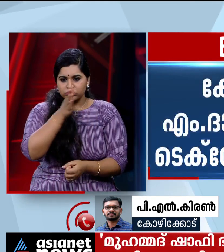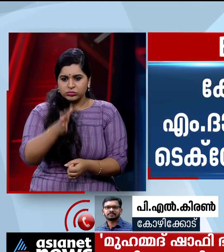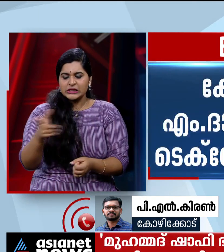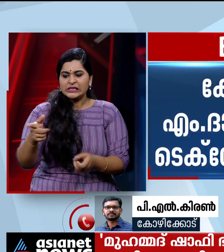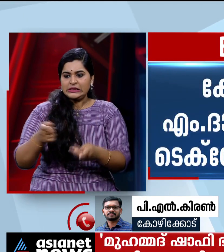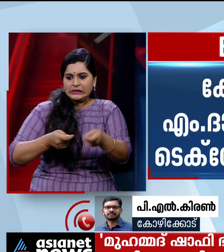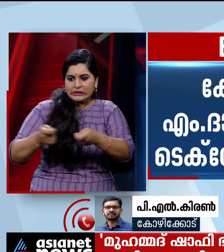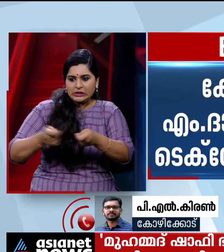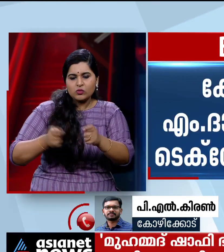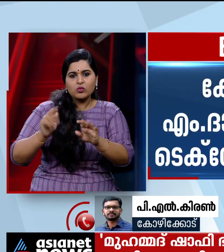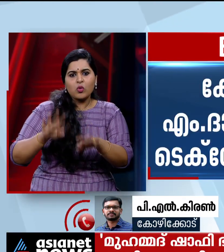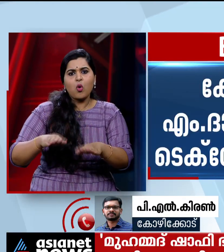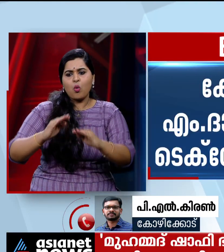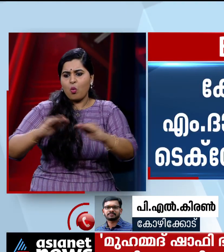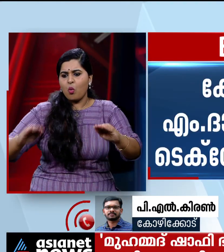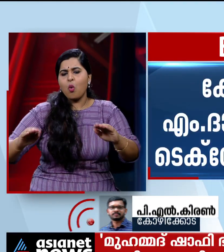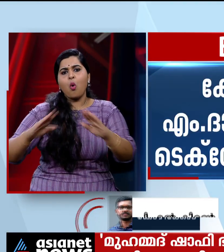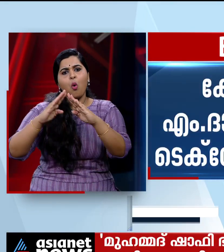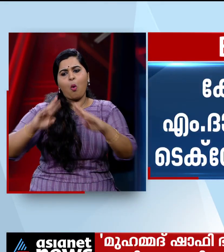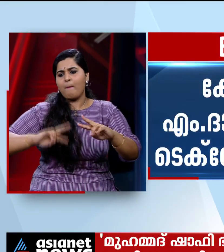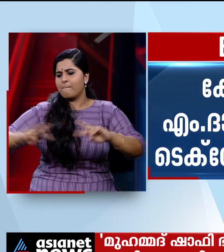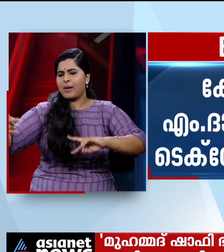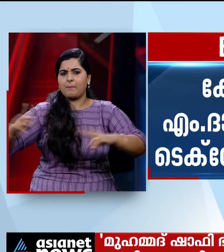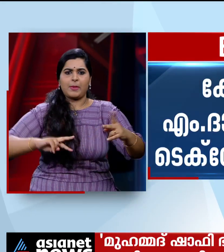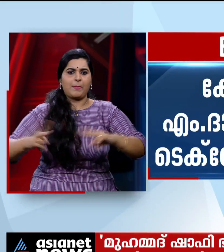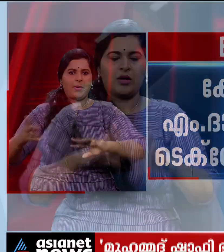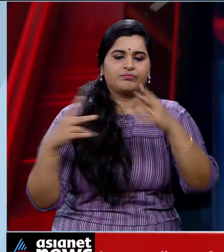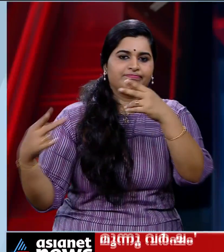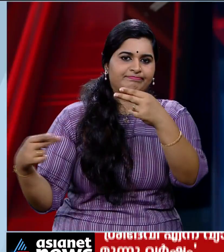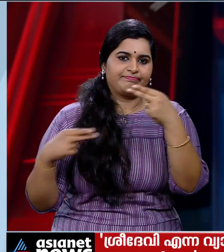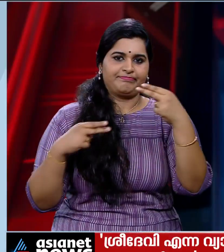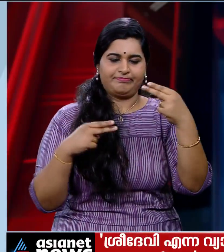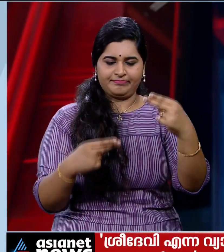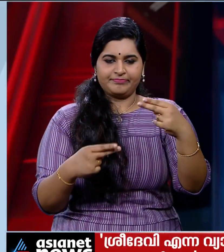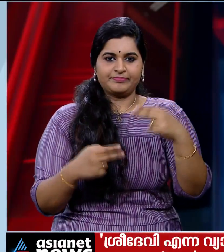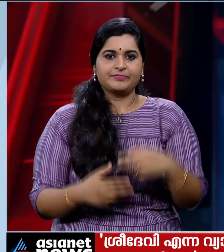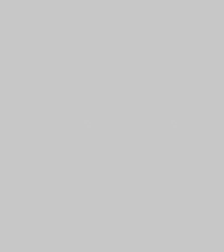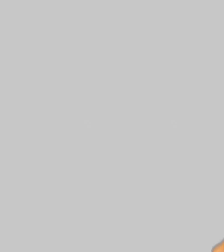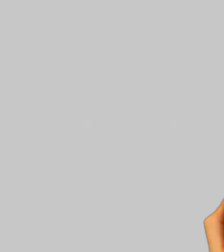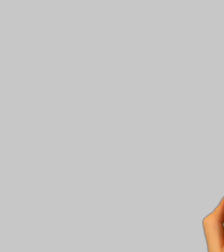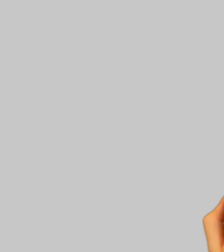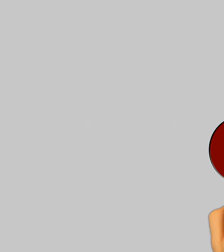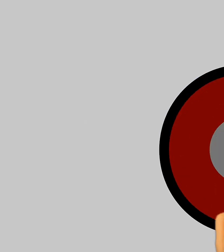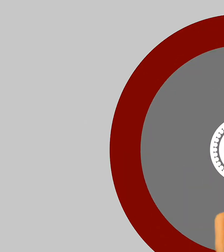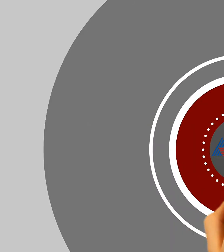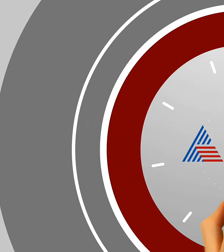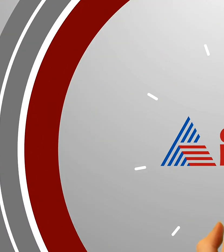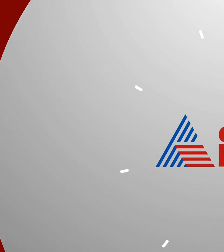അവിടെ നിന്നും മടക്കി അയച്ചിട്ടുണ്ട്. നിമി, ശരി. പി എൽ കിരൺ ആണ് കോഴിക്കോട് നിന്ന് വിവരങ്ങൾ നൽകിയത്.